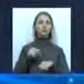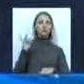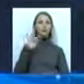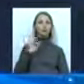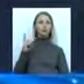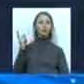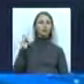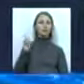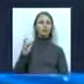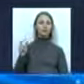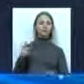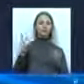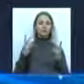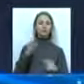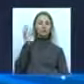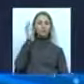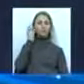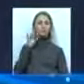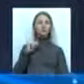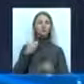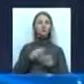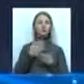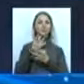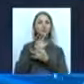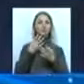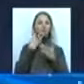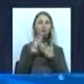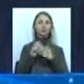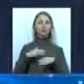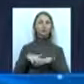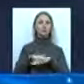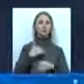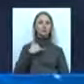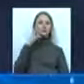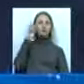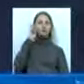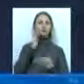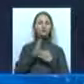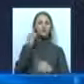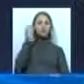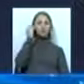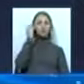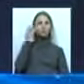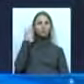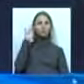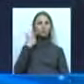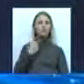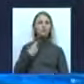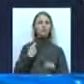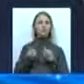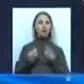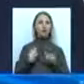Мен қазақпын, елім, жерім, елбасым бар, әнұраным бар. Төлік өнерім бар, күресім бар, мәдениетім